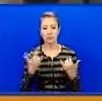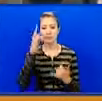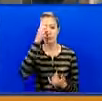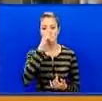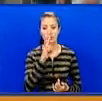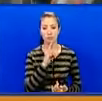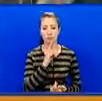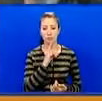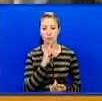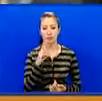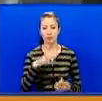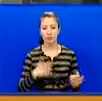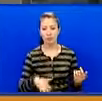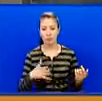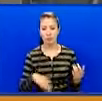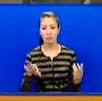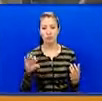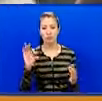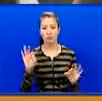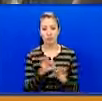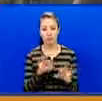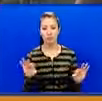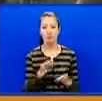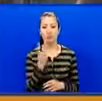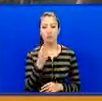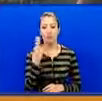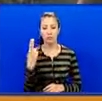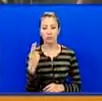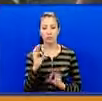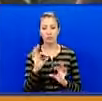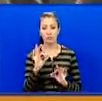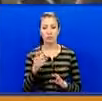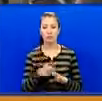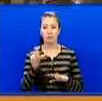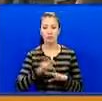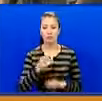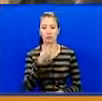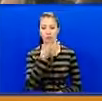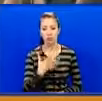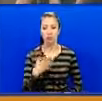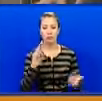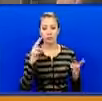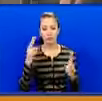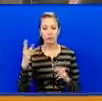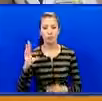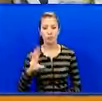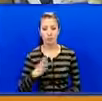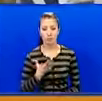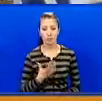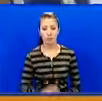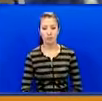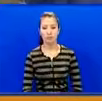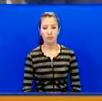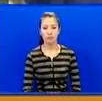қазақтың домбырасымен ойнап жатыр, ұлттық әндер айтылып жатыр. Сол әндер маған өте ұнады. Бағана билеген мен сол әндерде.